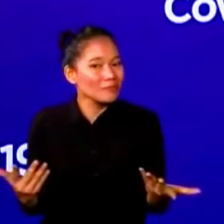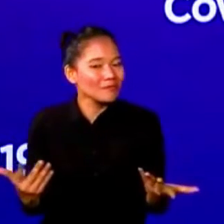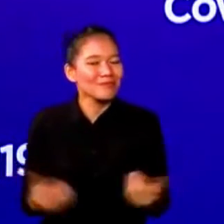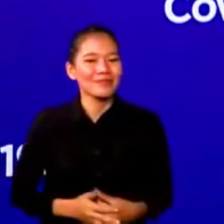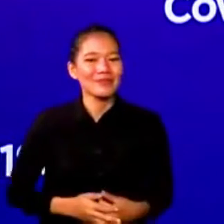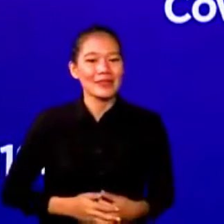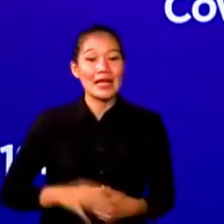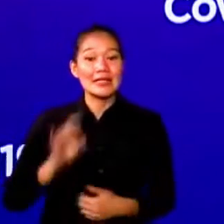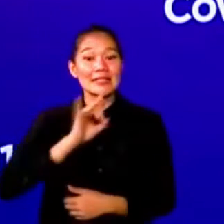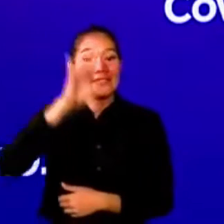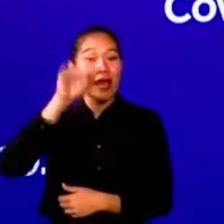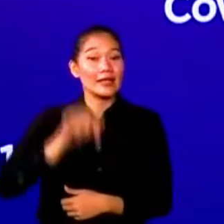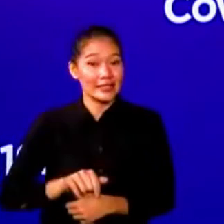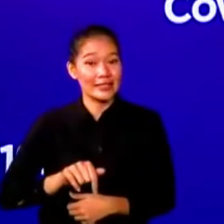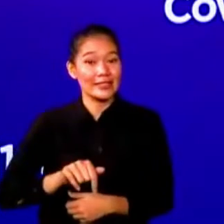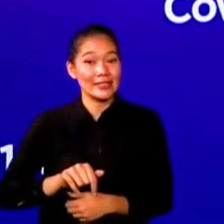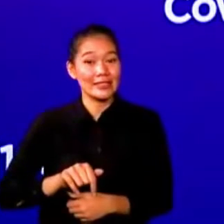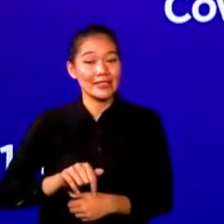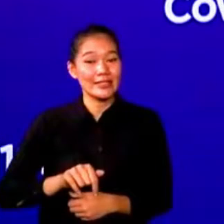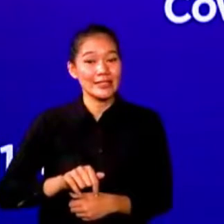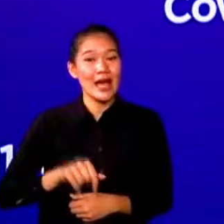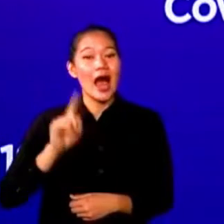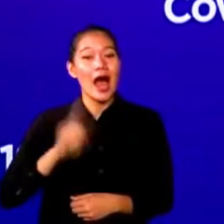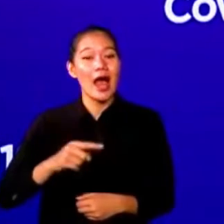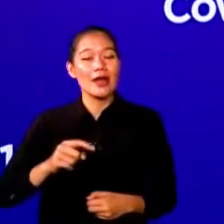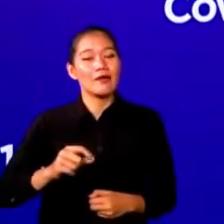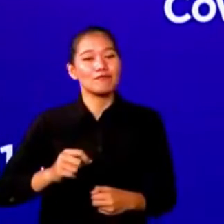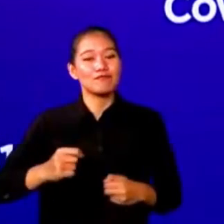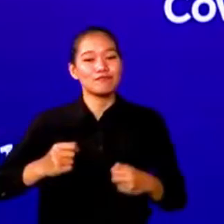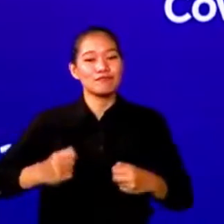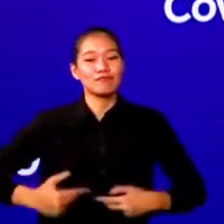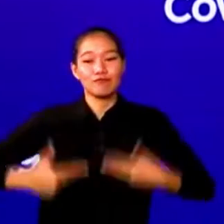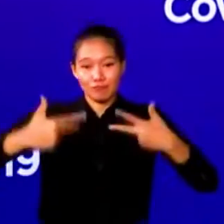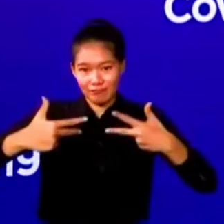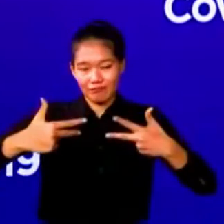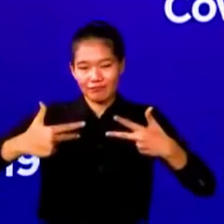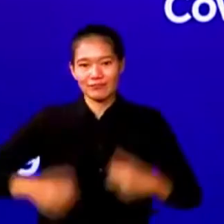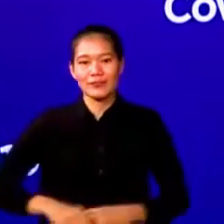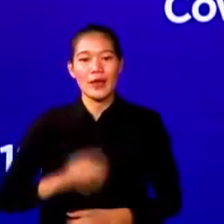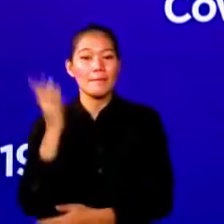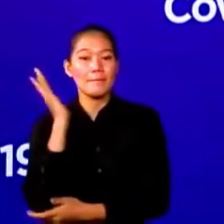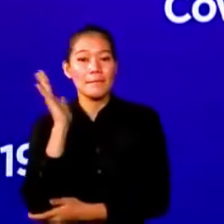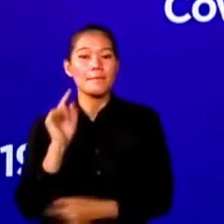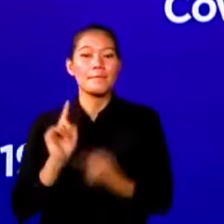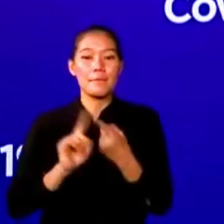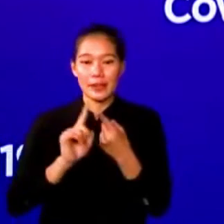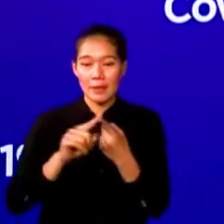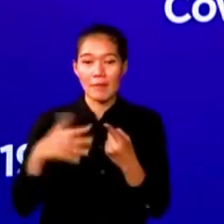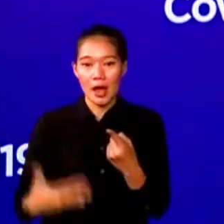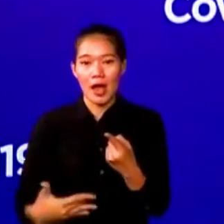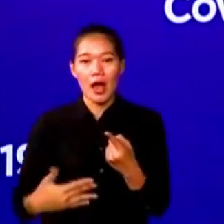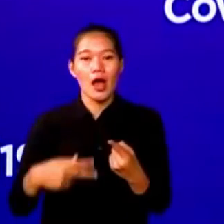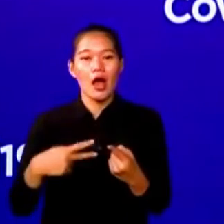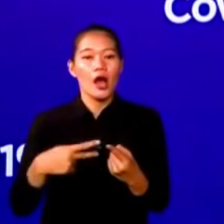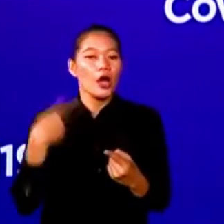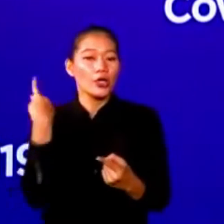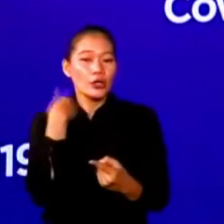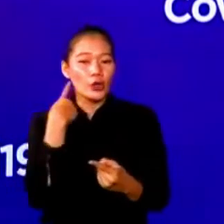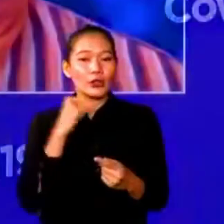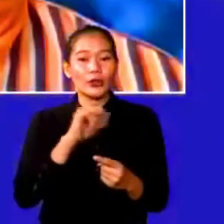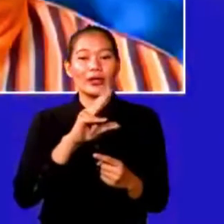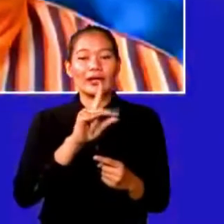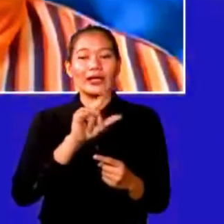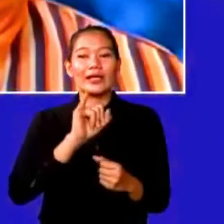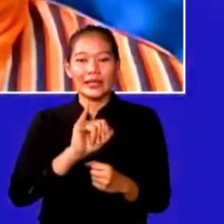telah hadir siang hari ini melalui sambungan video conference narasumber kita yang pertama Profesor Doktor dokter